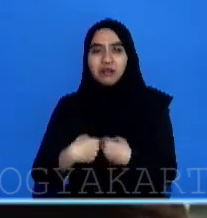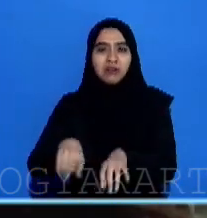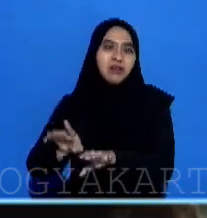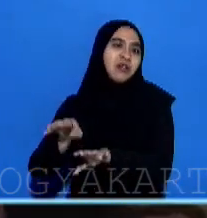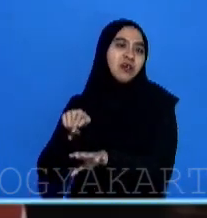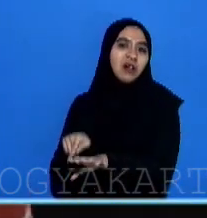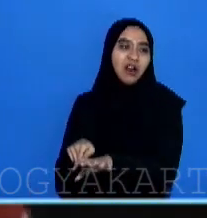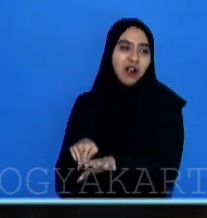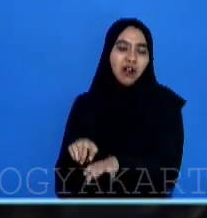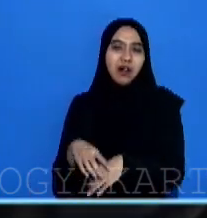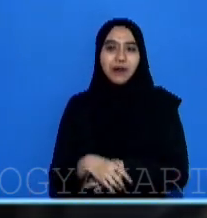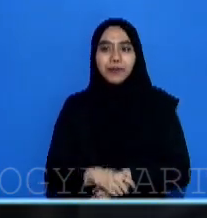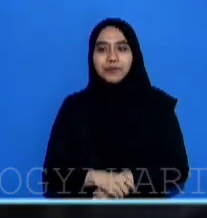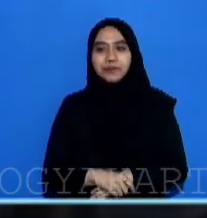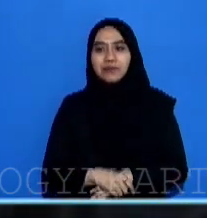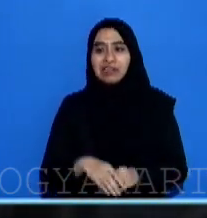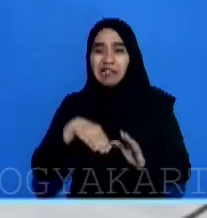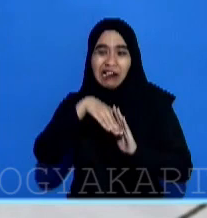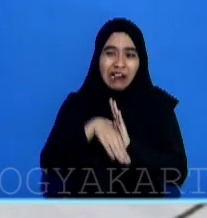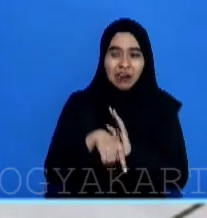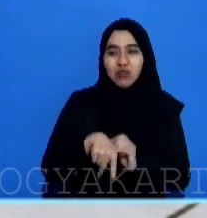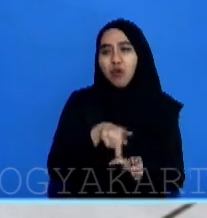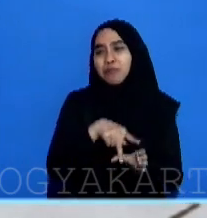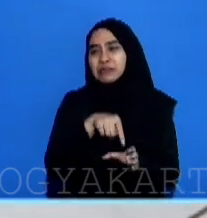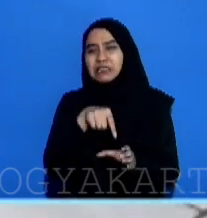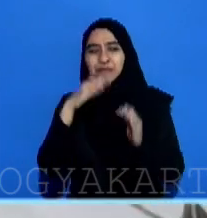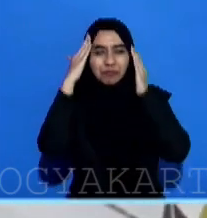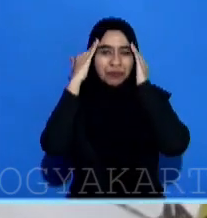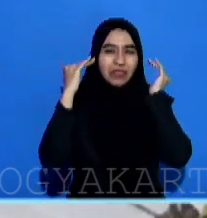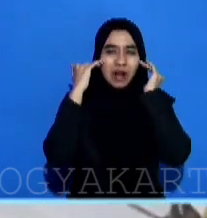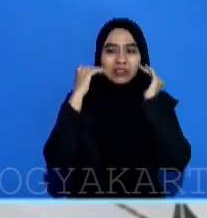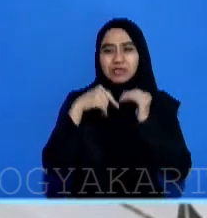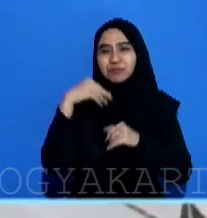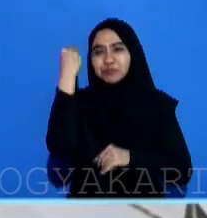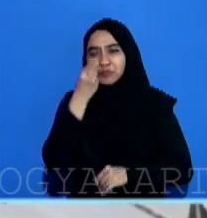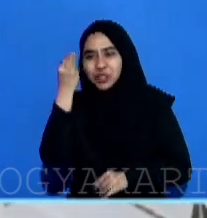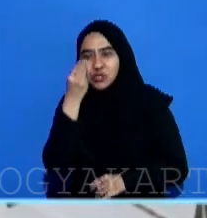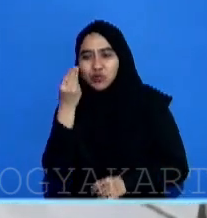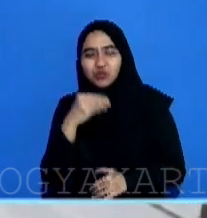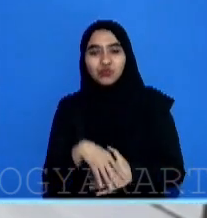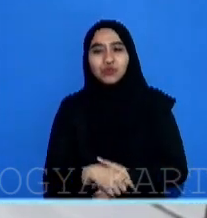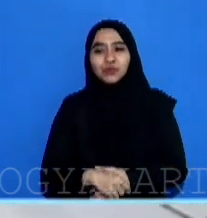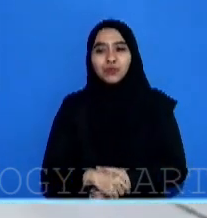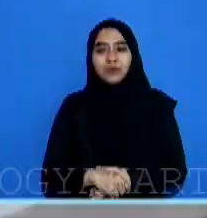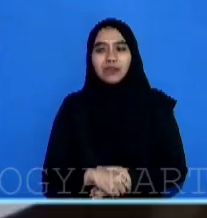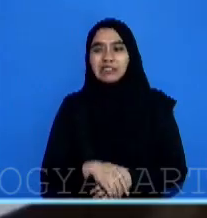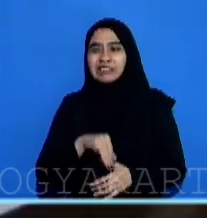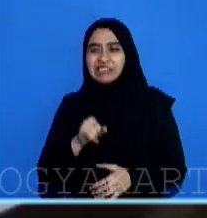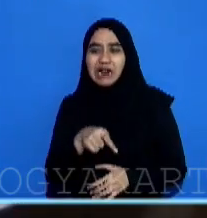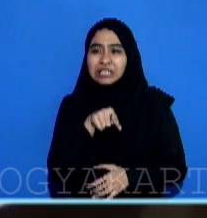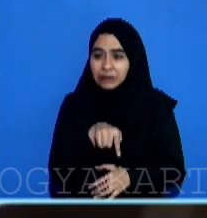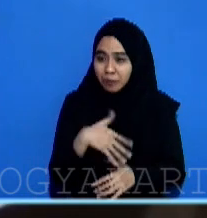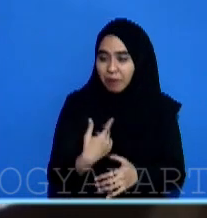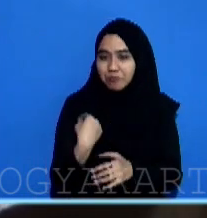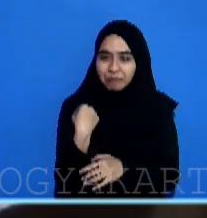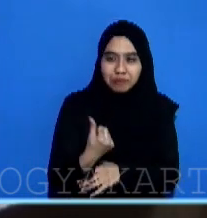hasil produksi kopi in laladan Menoreh Menik damel kadang Tani Tun kajawi Kedah ngedalaken be tambahan kanggeantos taneman kopi ingkang